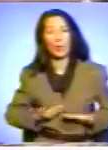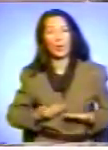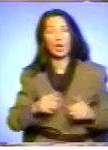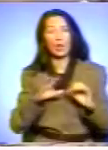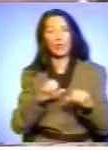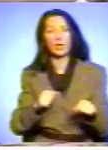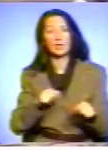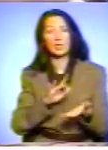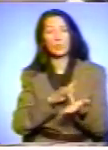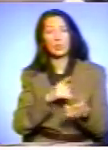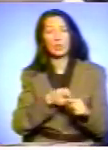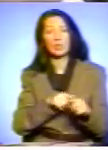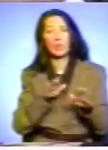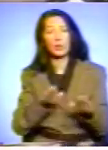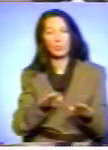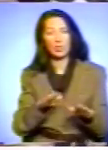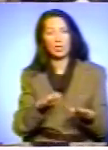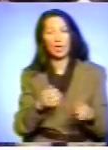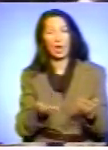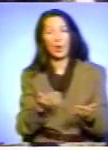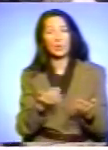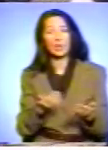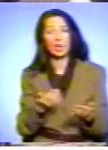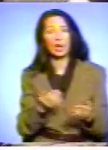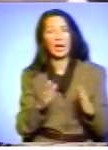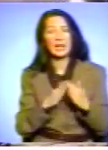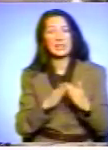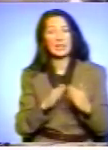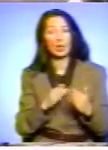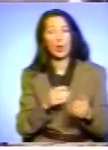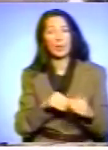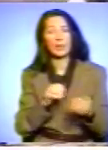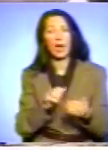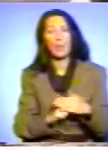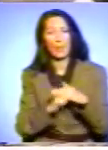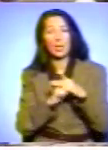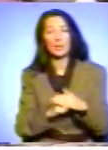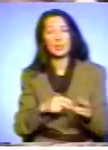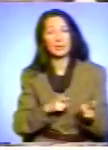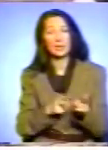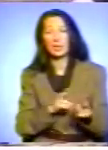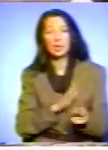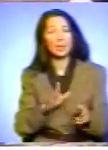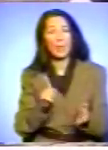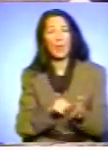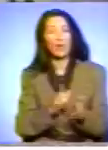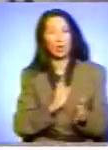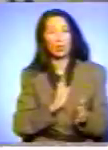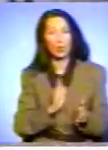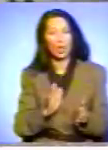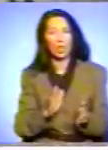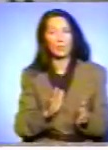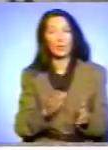міста це приміщення, оскільки житло на балансі залізниці не повинно перебувати.